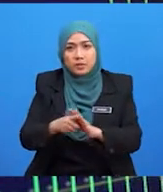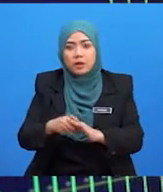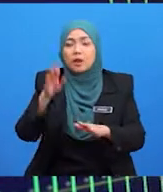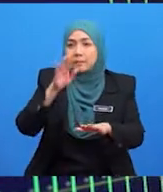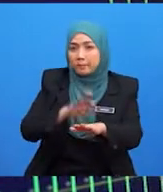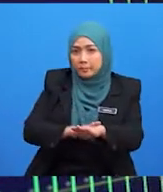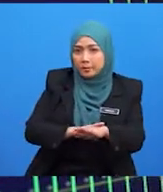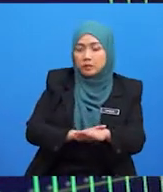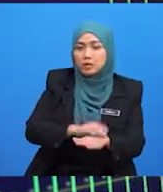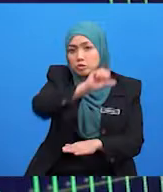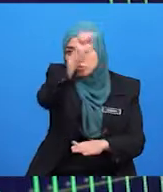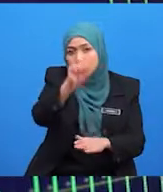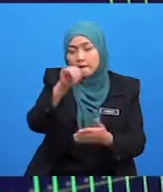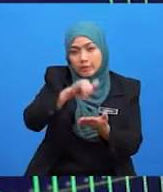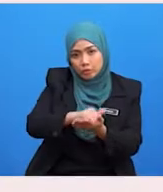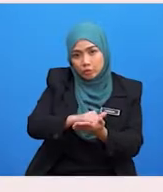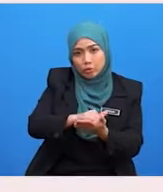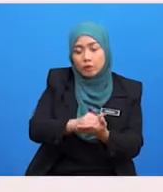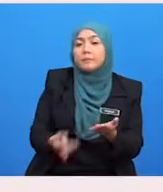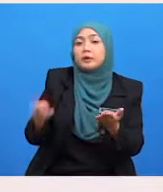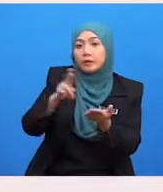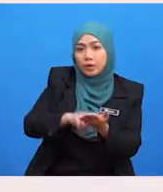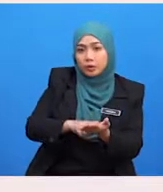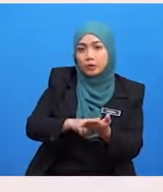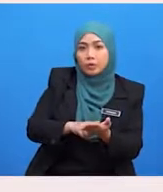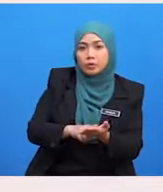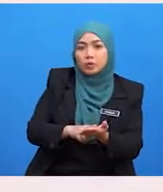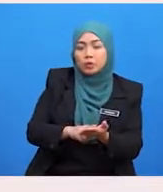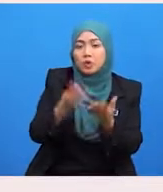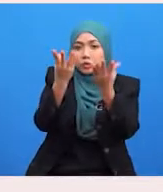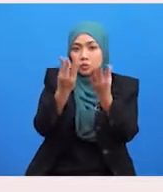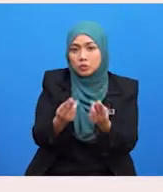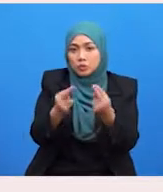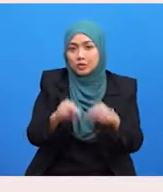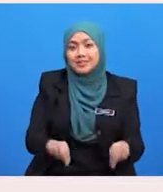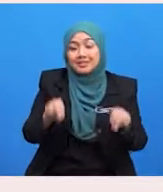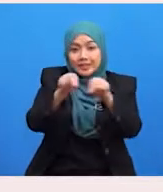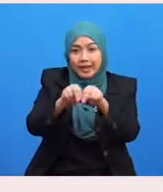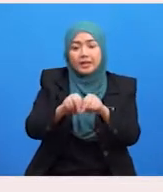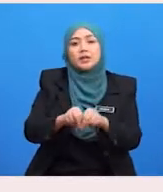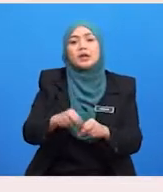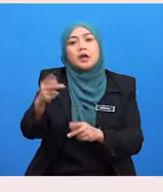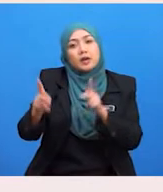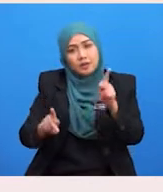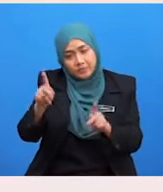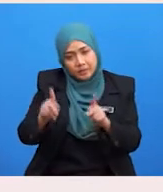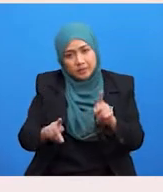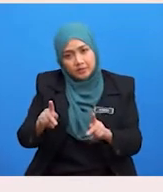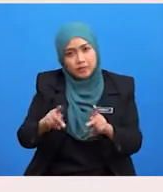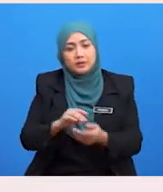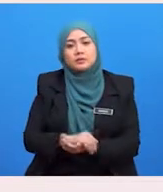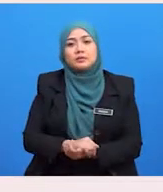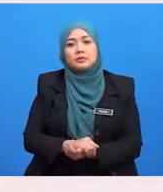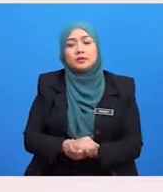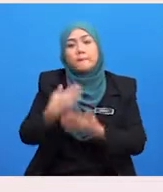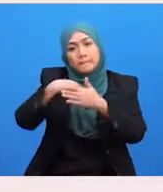kepada soalan tersebut, iaitu merekod susut nilai kenderaan. Selepas itu, kita pindahkan